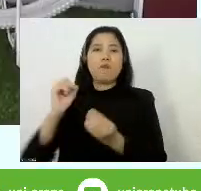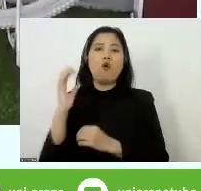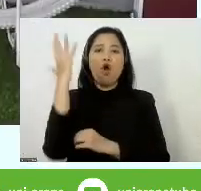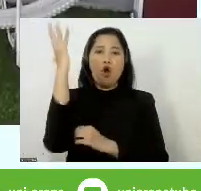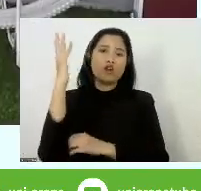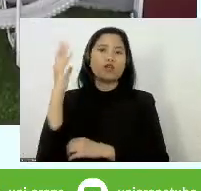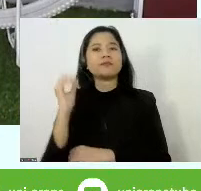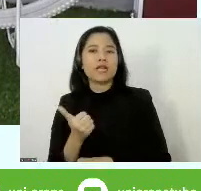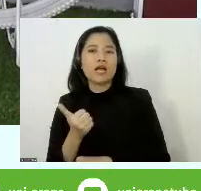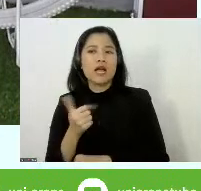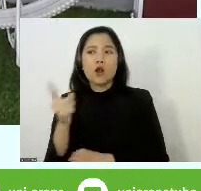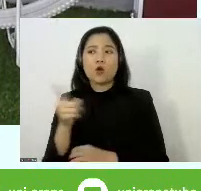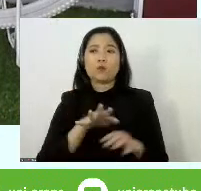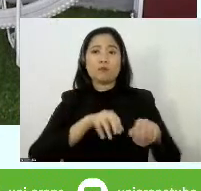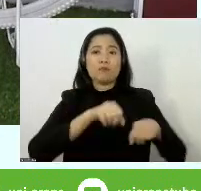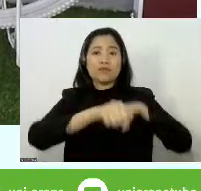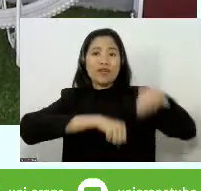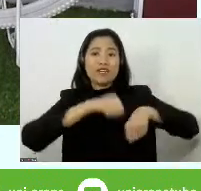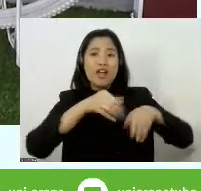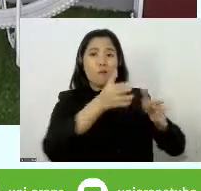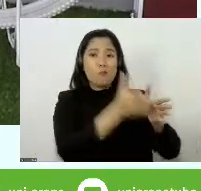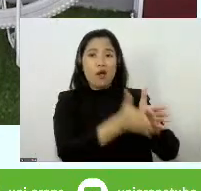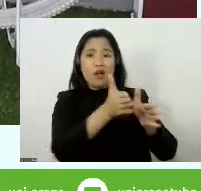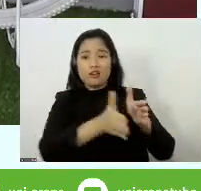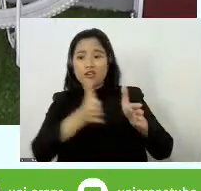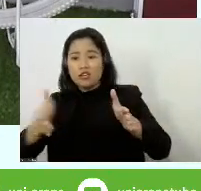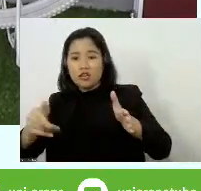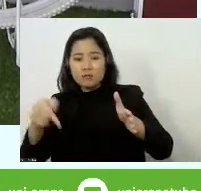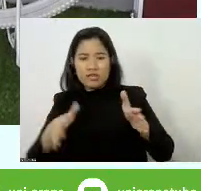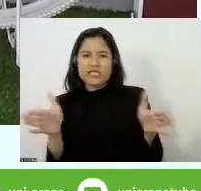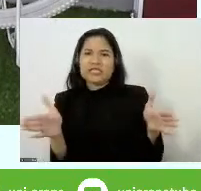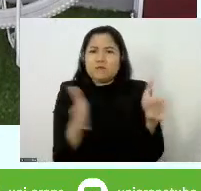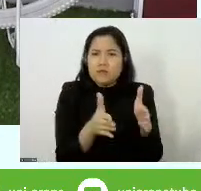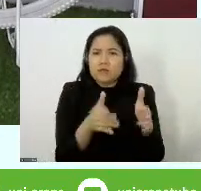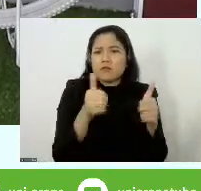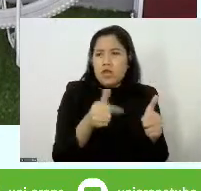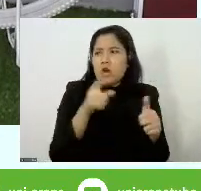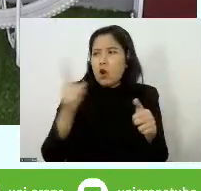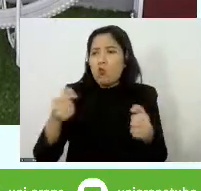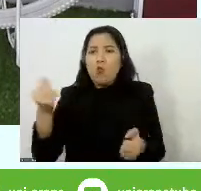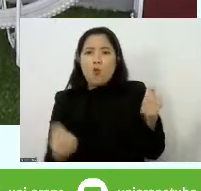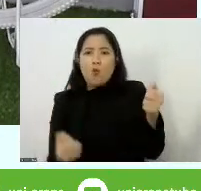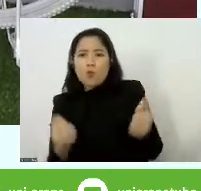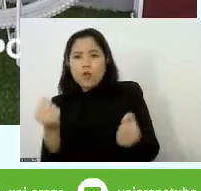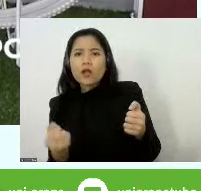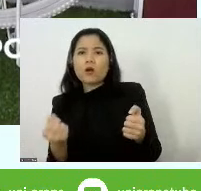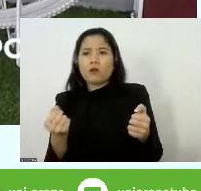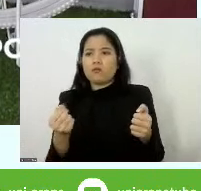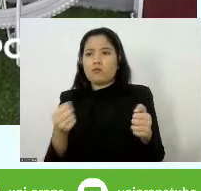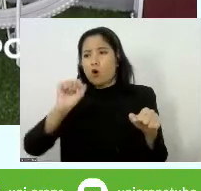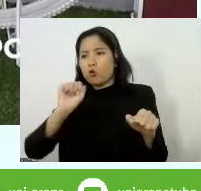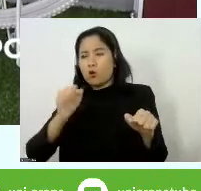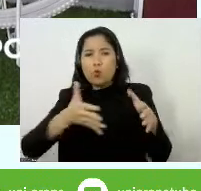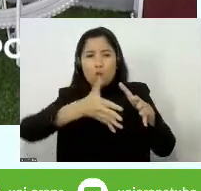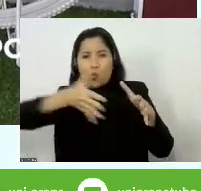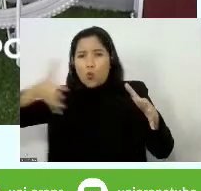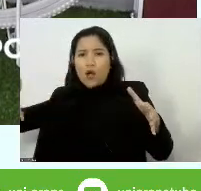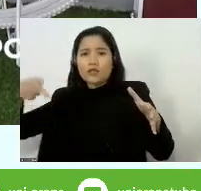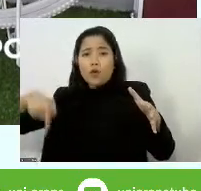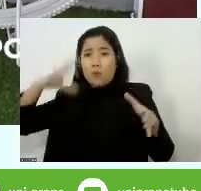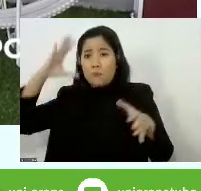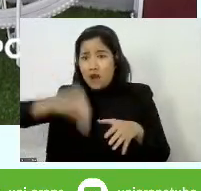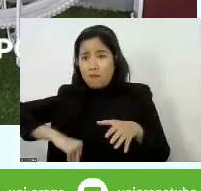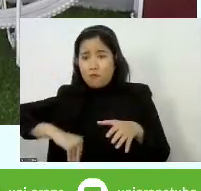sedikit daripada parkiran mobil betul-betul begitu luas hanya dipakai siang hari malam kosong Coba kalau itu berlari menjadi